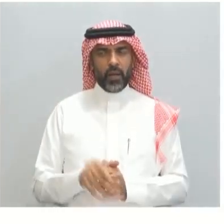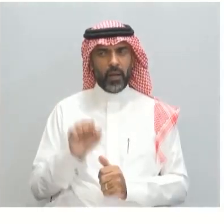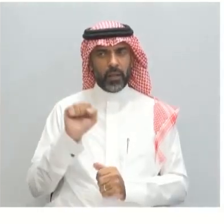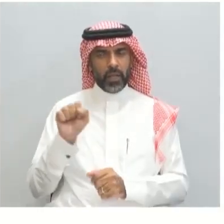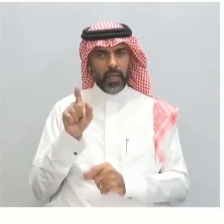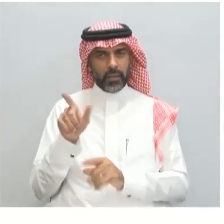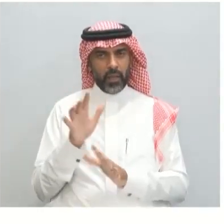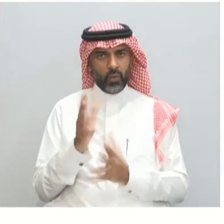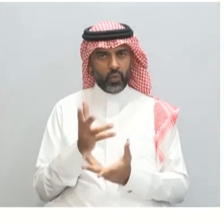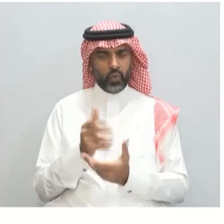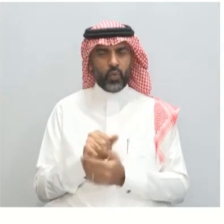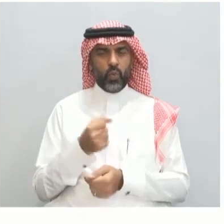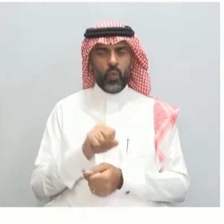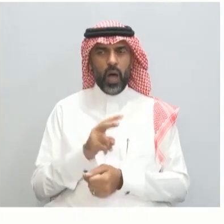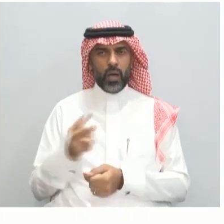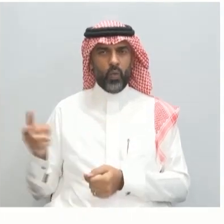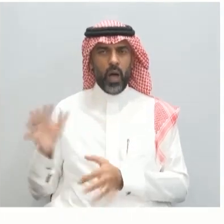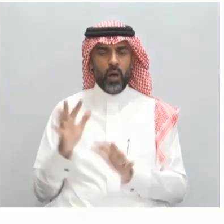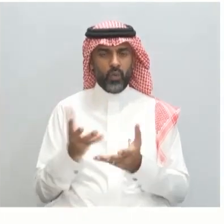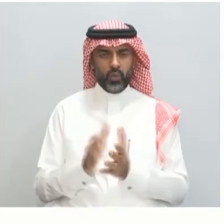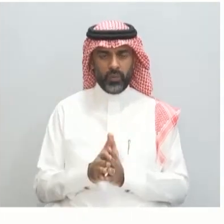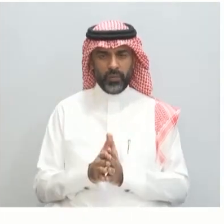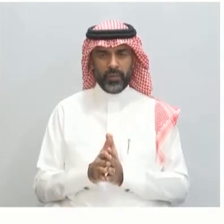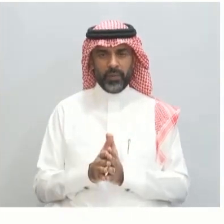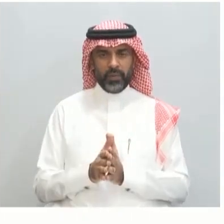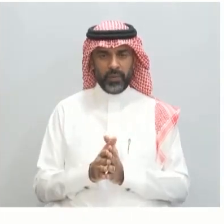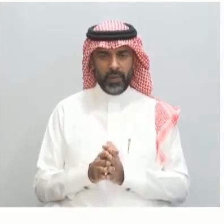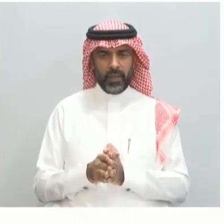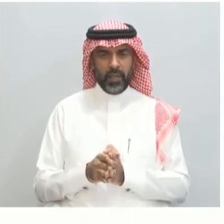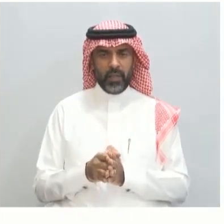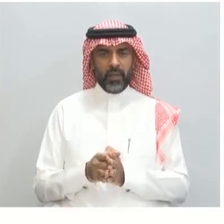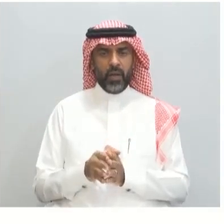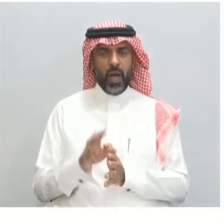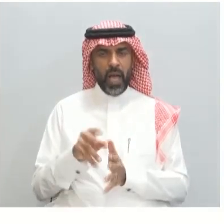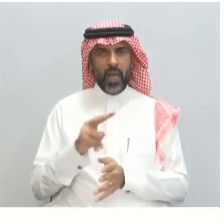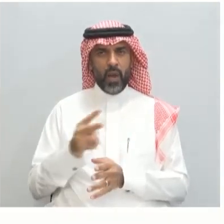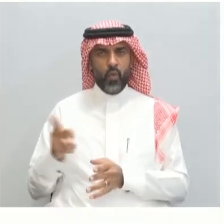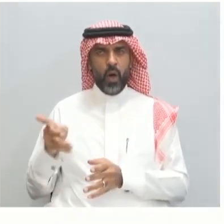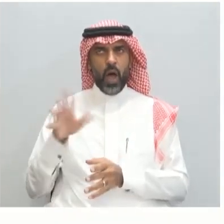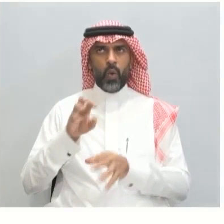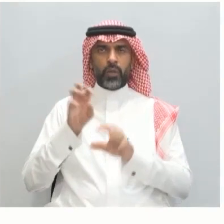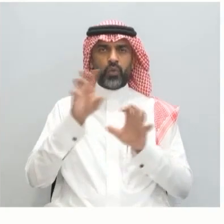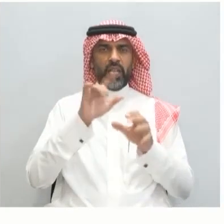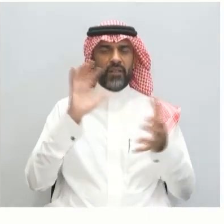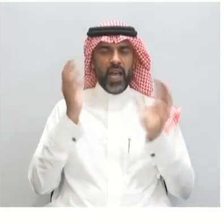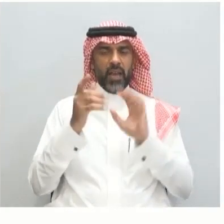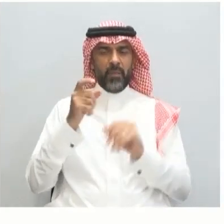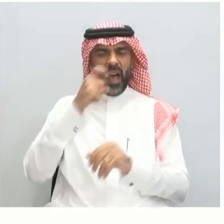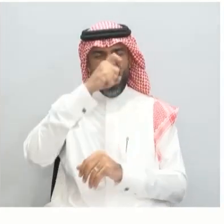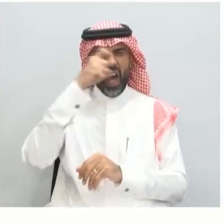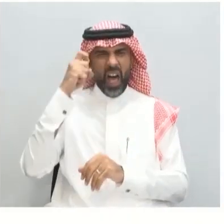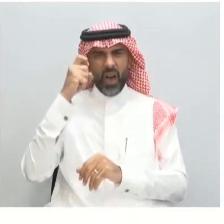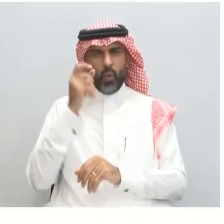هذا الاقليم من خصائص وانواع الصحاري انواع الصحاري كما ذكرنا لكم حاره معتدله